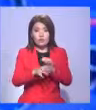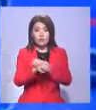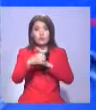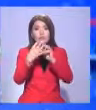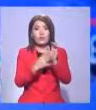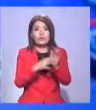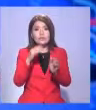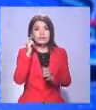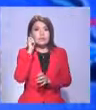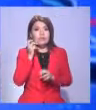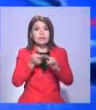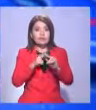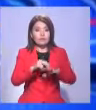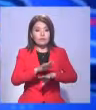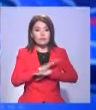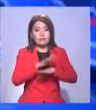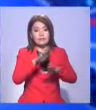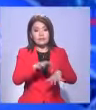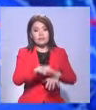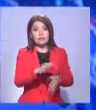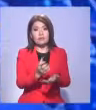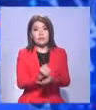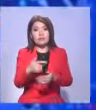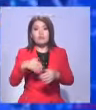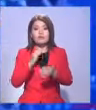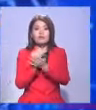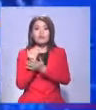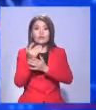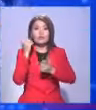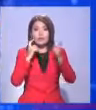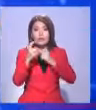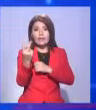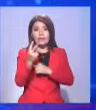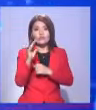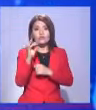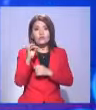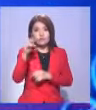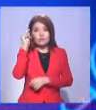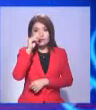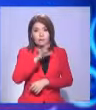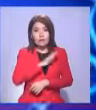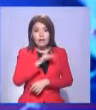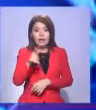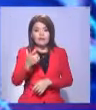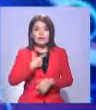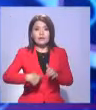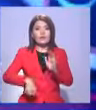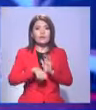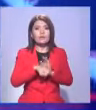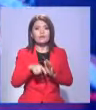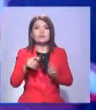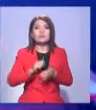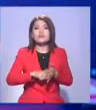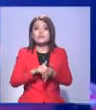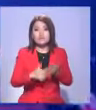жастағы жігіттің өлі денесі табылды. Ол қаладағы жоғары оқу орындарының бірінде екінші курста оқыған. Жігіттің өзіне өзі қол салуына не себеп